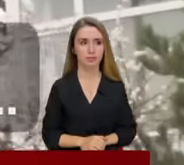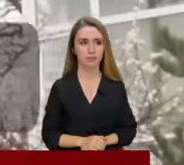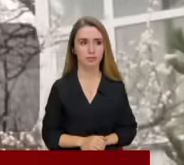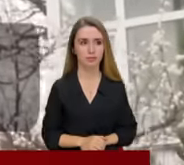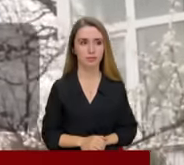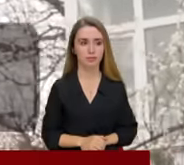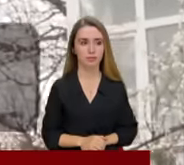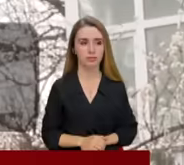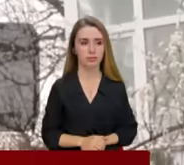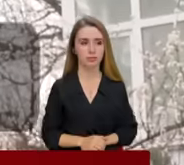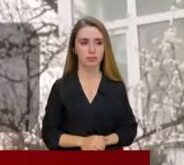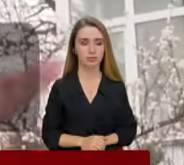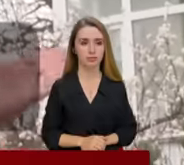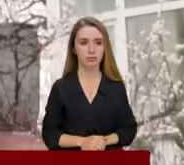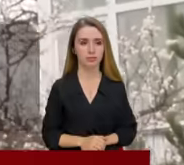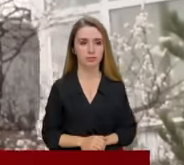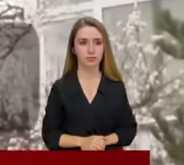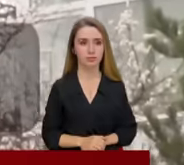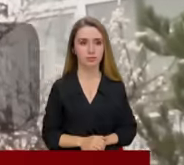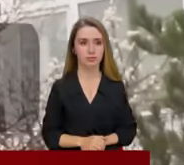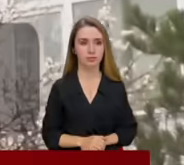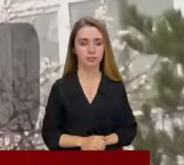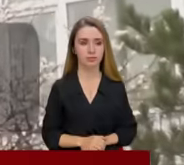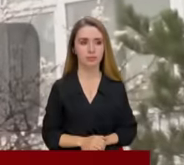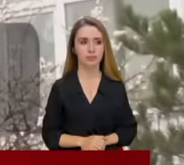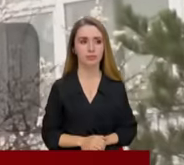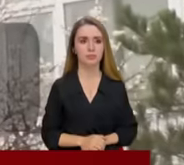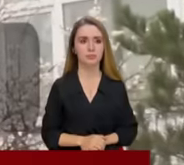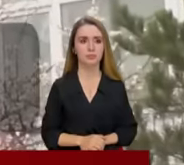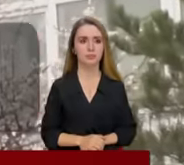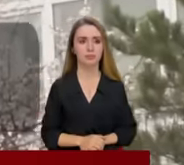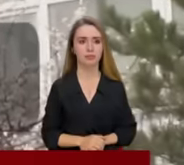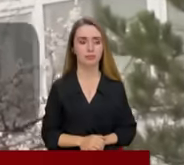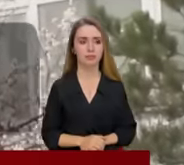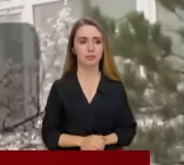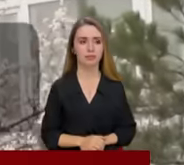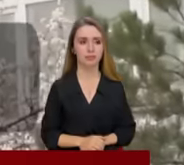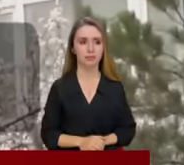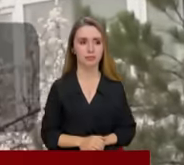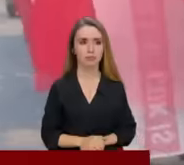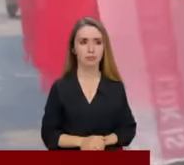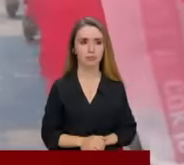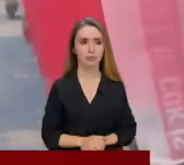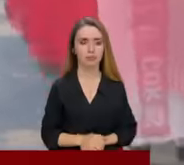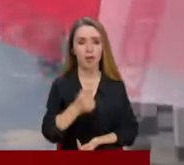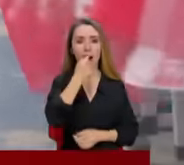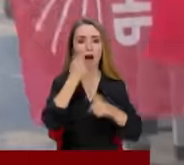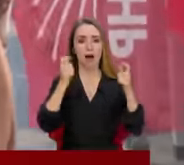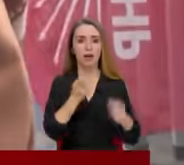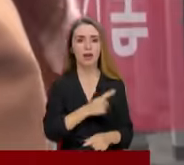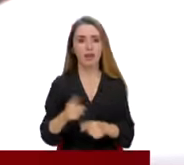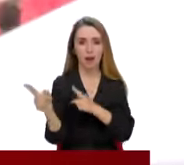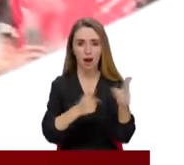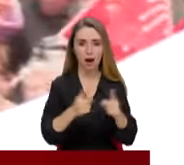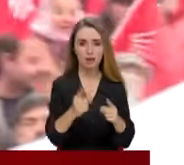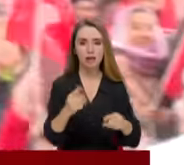oluyorsunuz? Başka yalanlarınız ne var? Halktan sakladığınız ne var? her şeyi açıklayın. Ankara'da adaylar